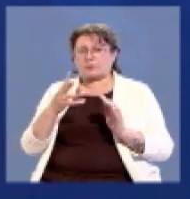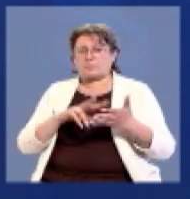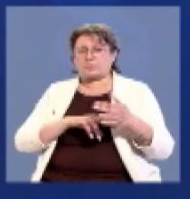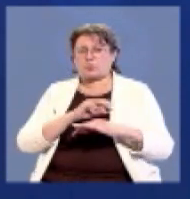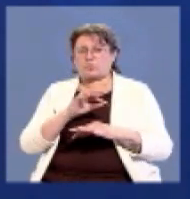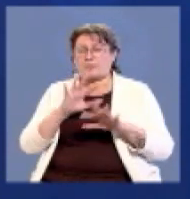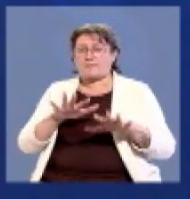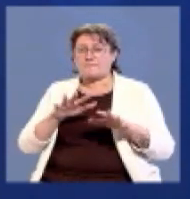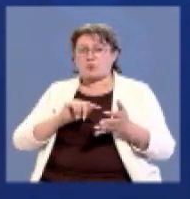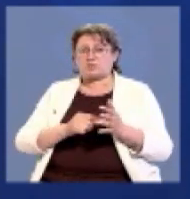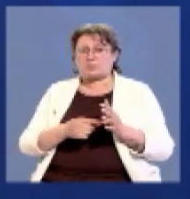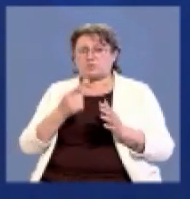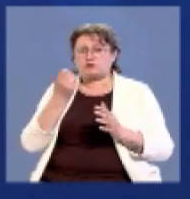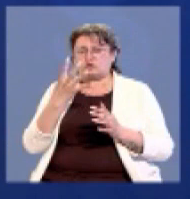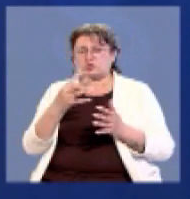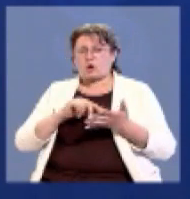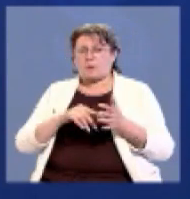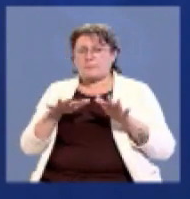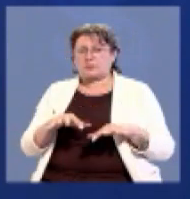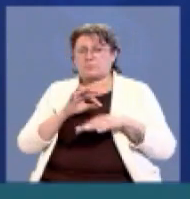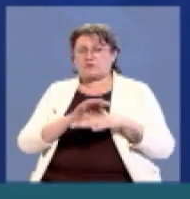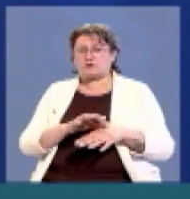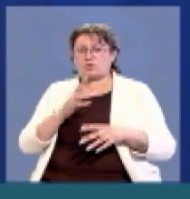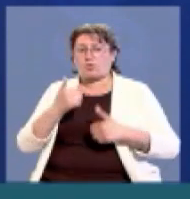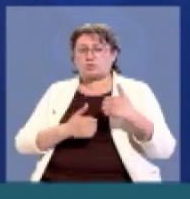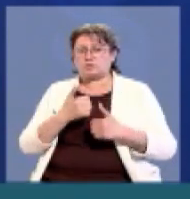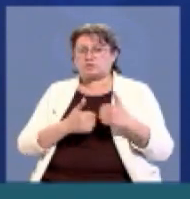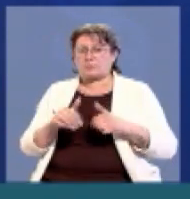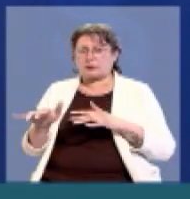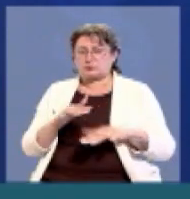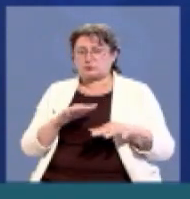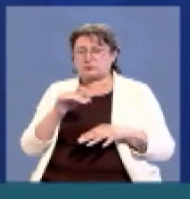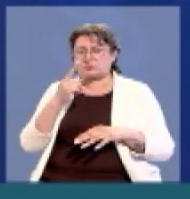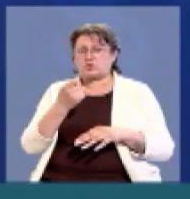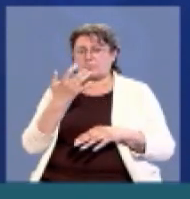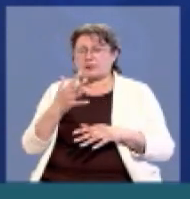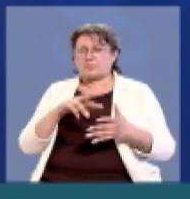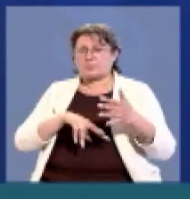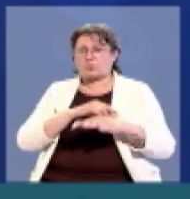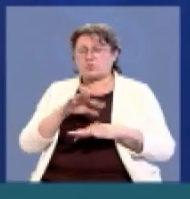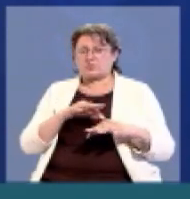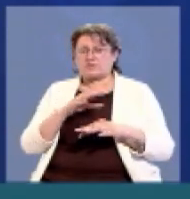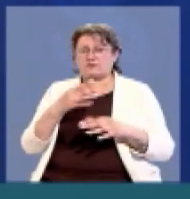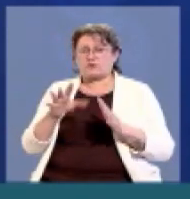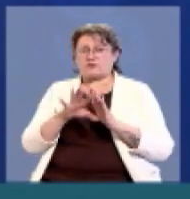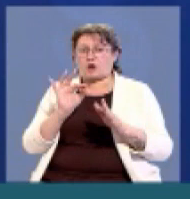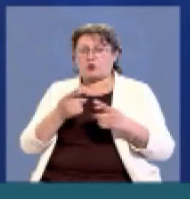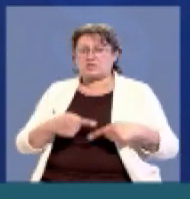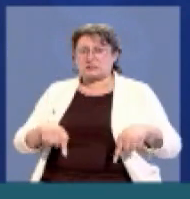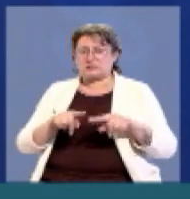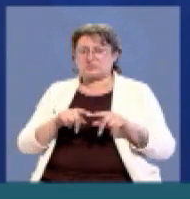105 объектам. По 14 объектам проводятся конкурсные процедуры. Из 105 проектов, где определены подрядные